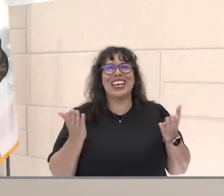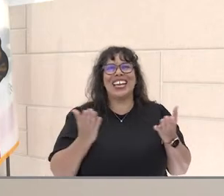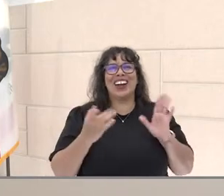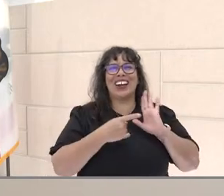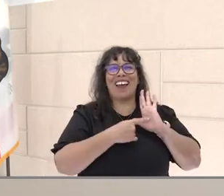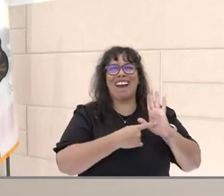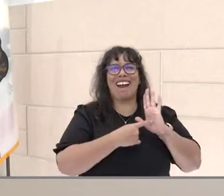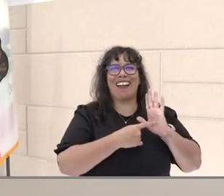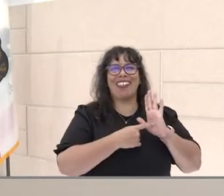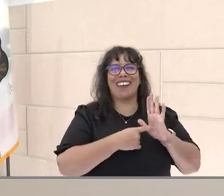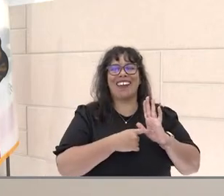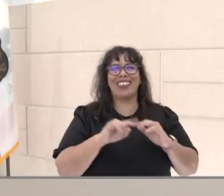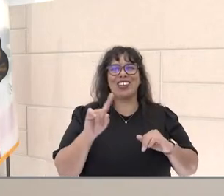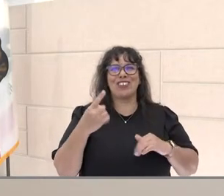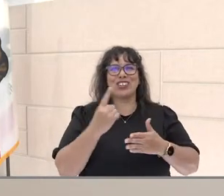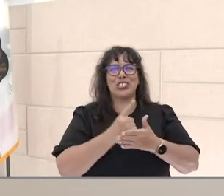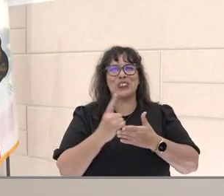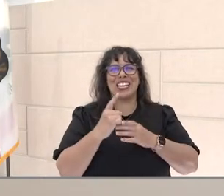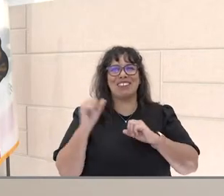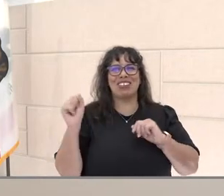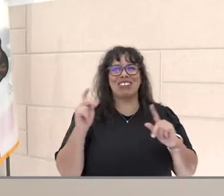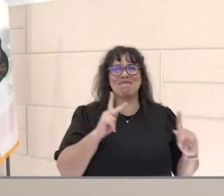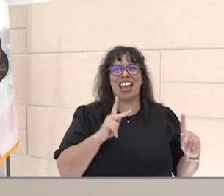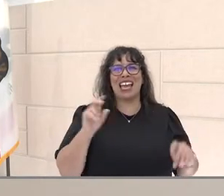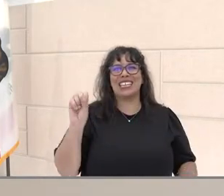งมาเรียมาเซียล